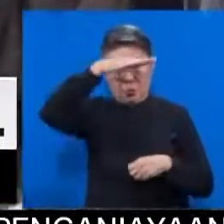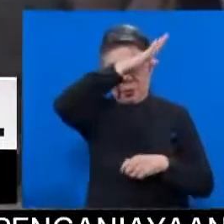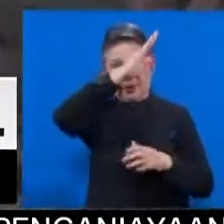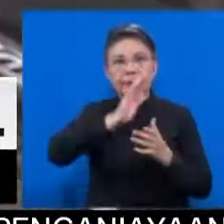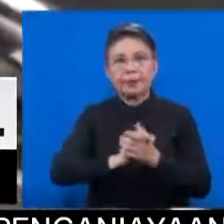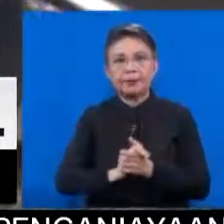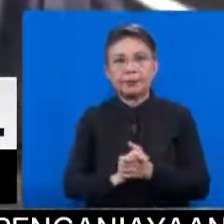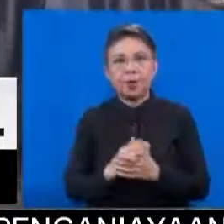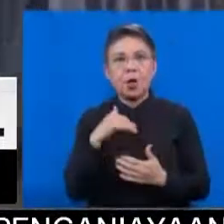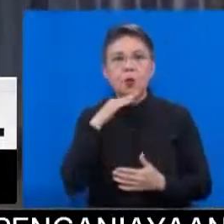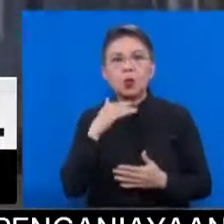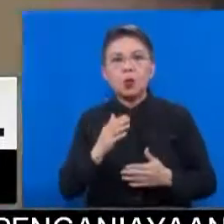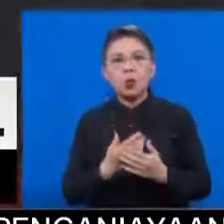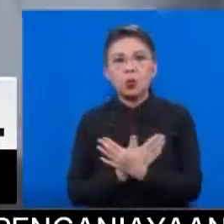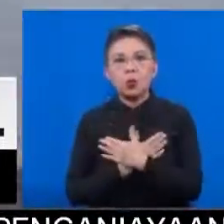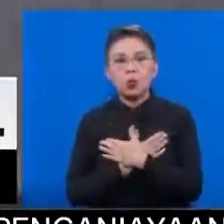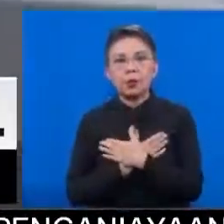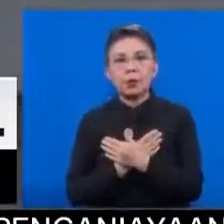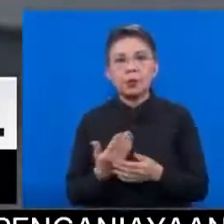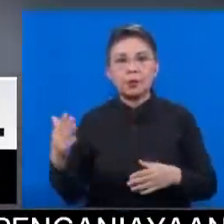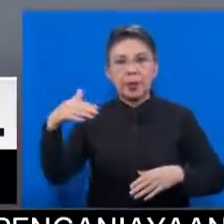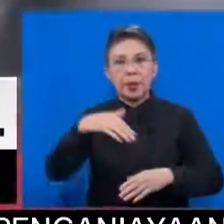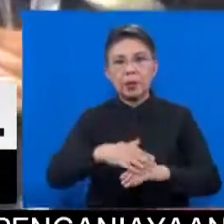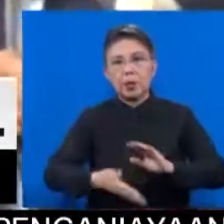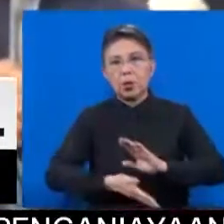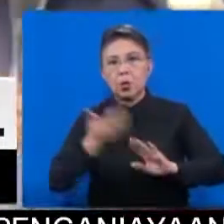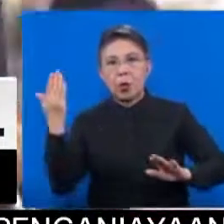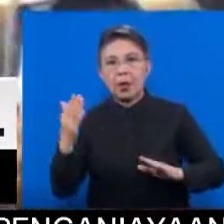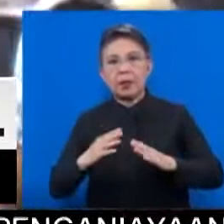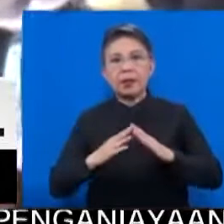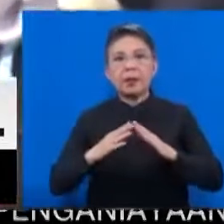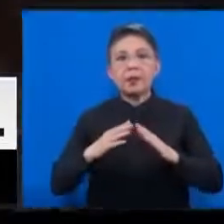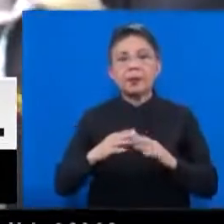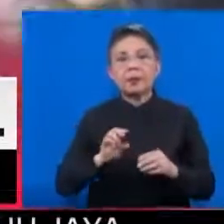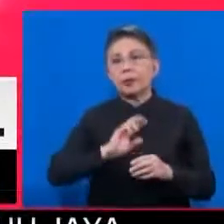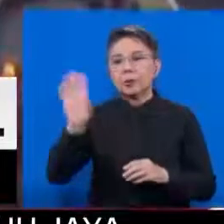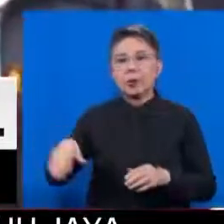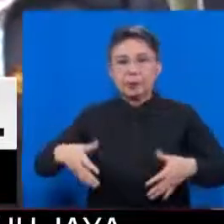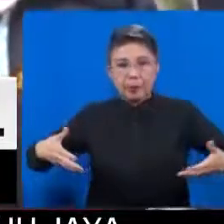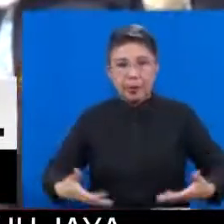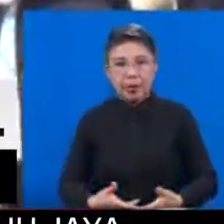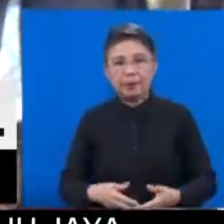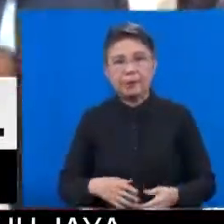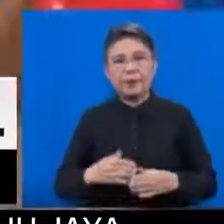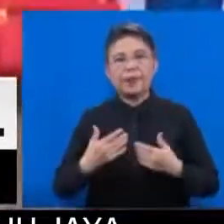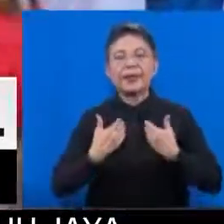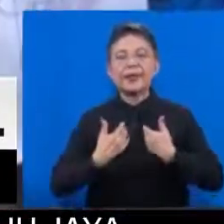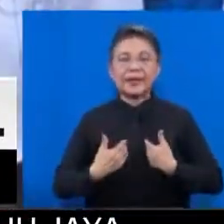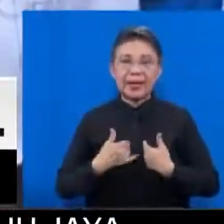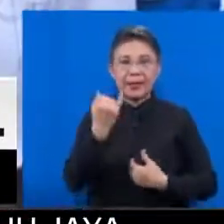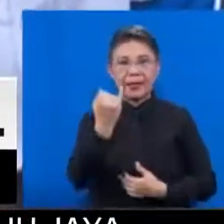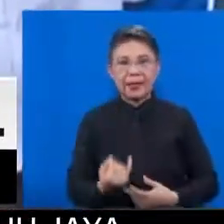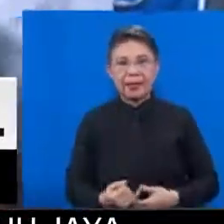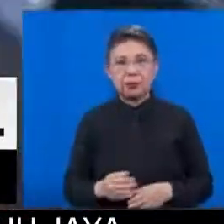Barat, menunggu peti jenazah almarhum Eril dibawa keluar dari Gedung Pakuan untuk menuju tempat pemakaman. Mereka